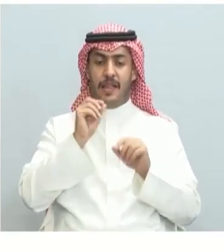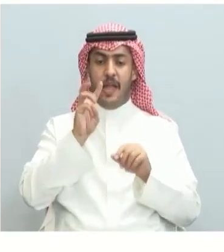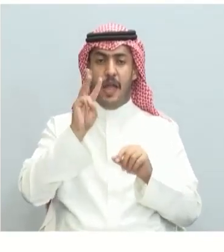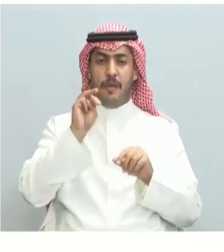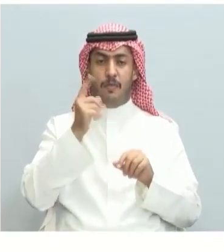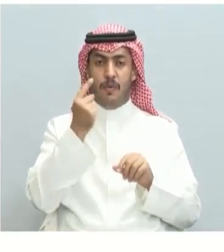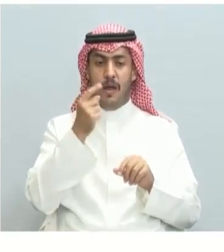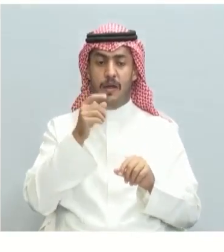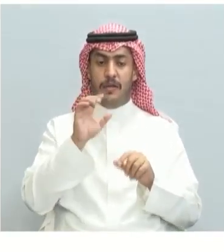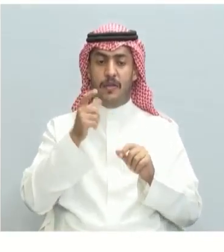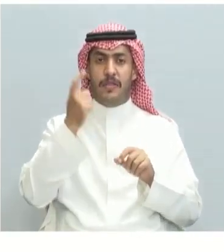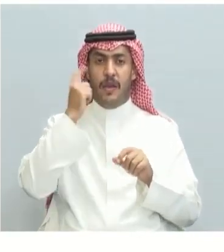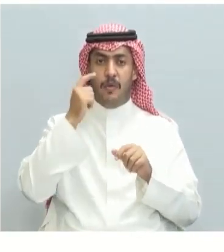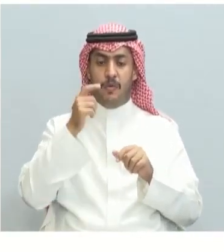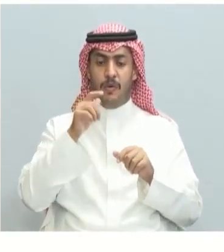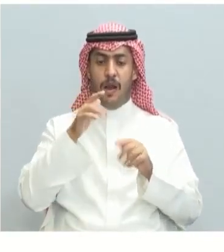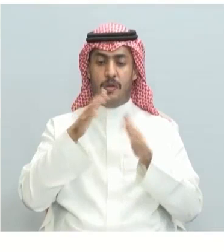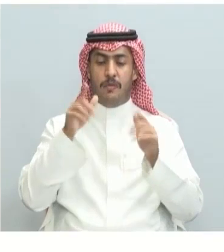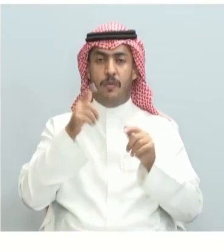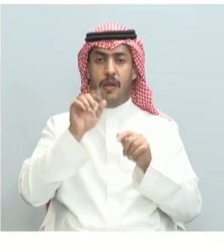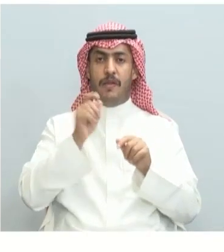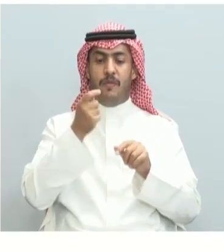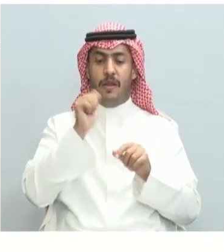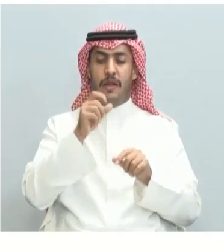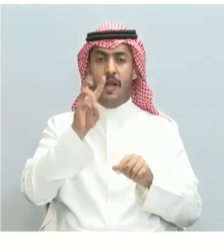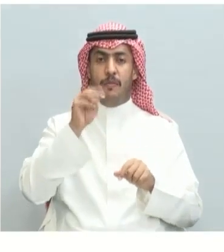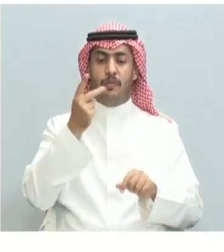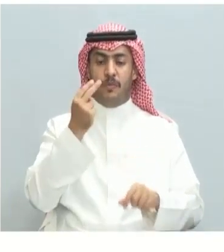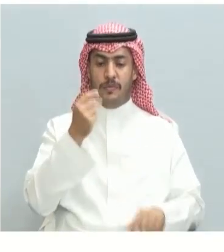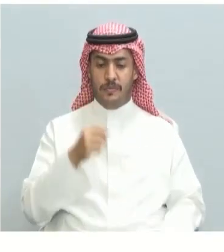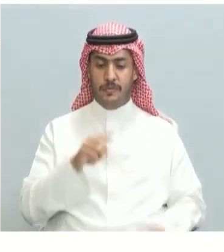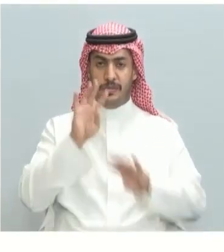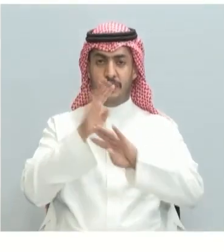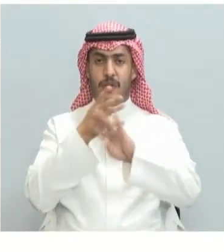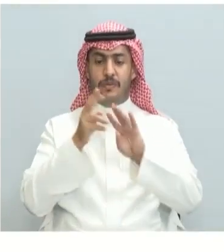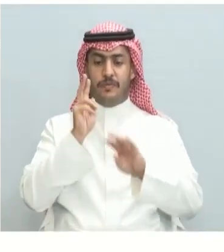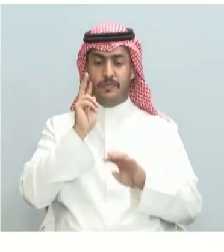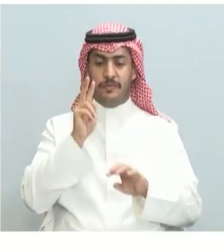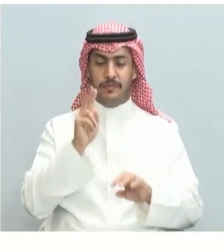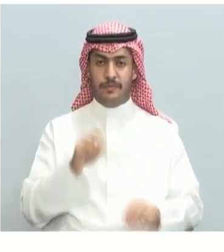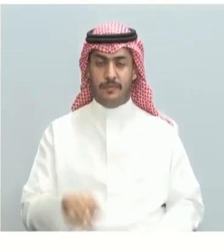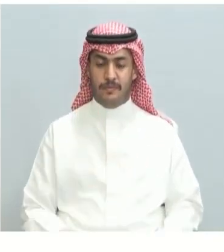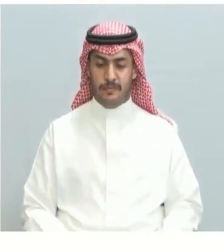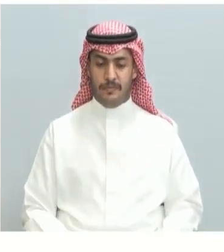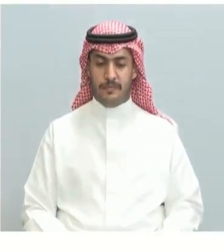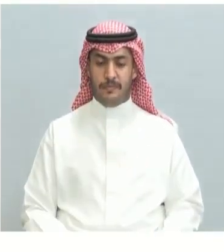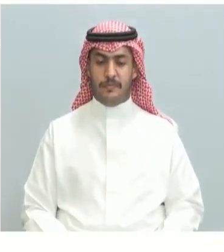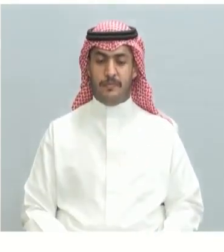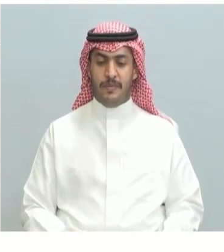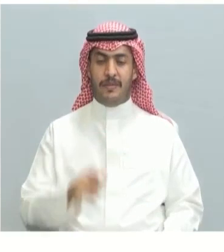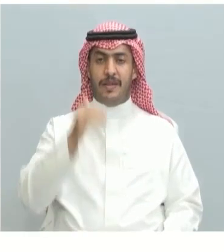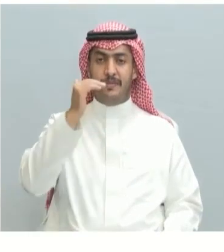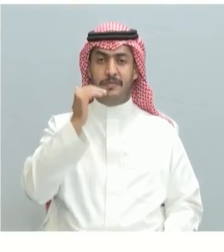والتعريف الاوسع للمعروض النقدي الا هو ام 2 نرى الجدول اذا لدي هنا هنا